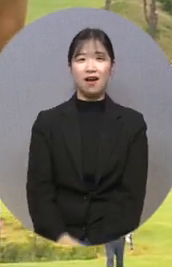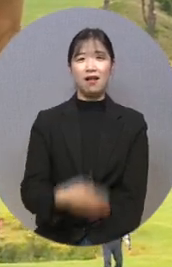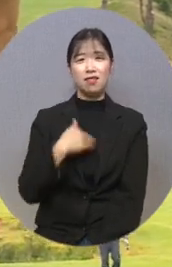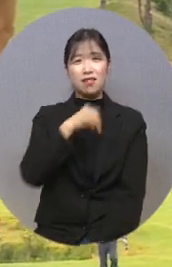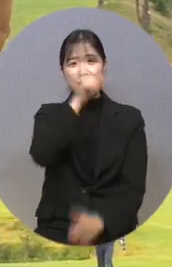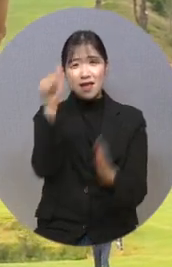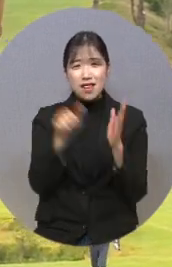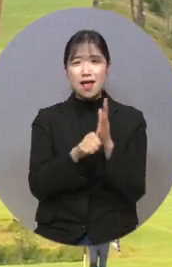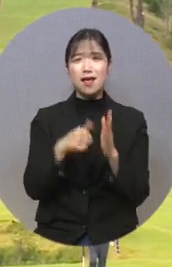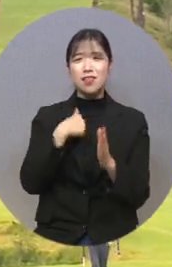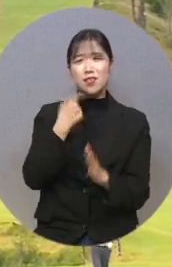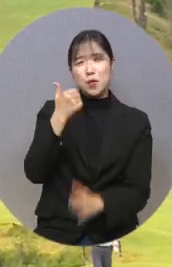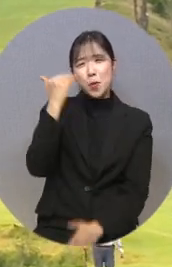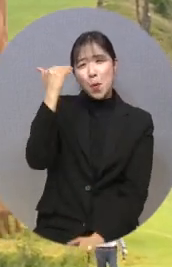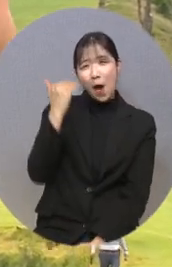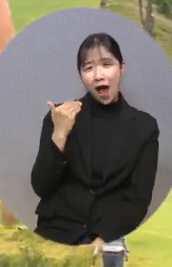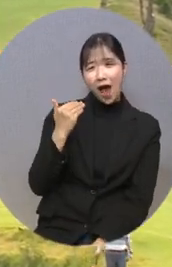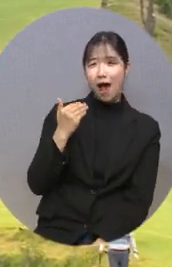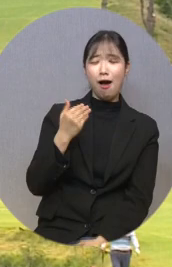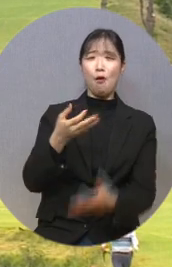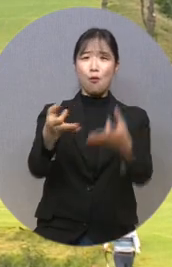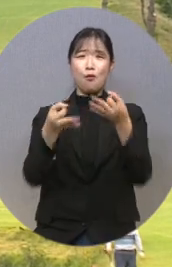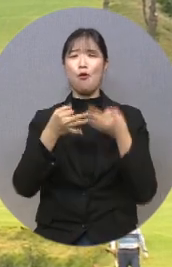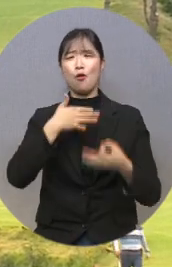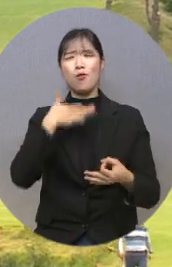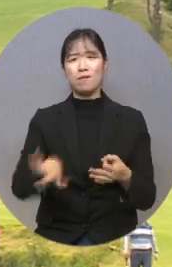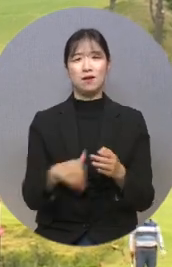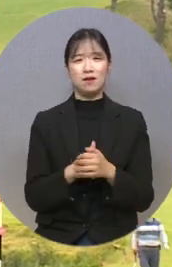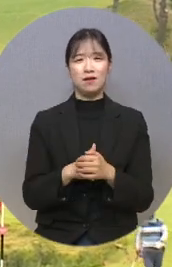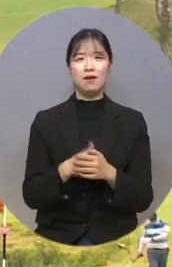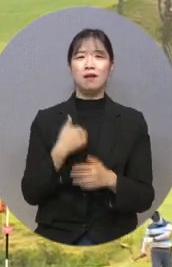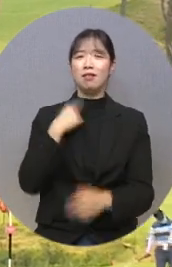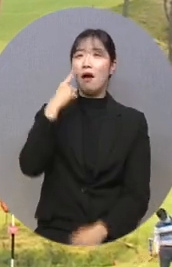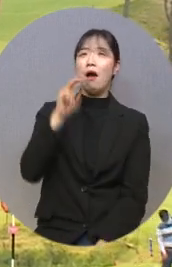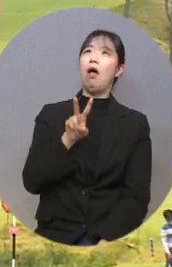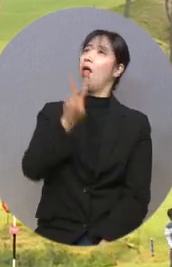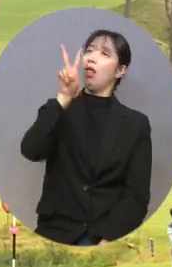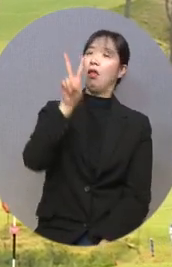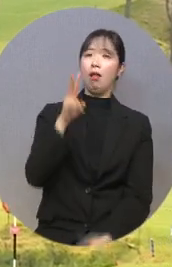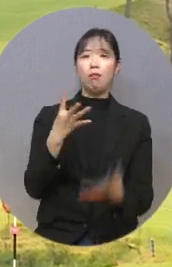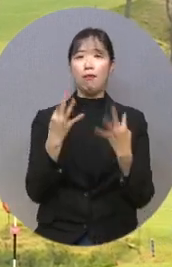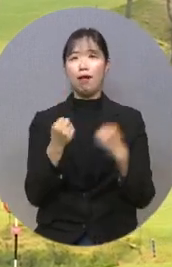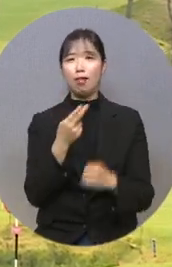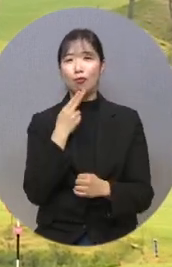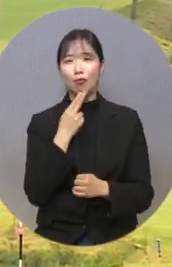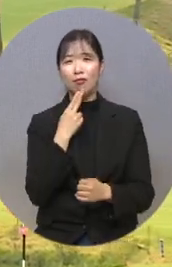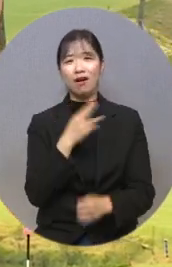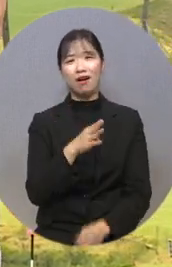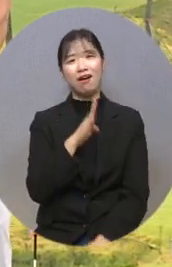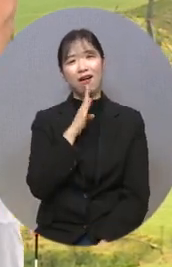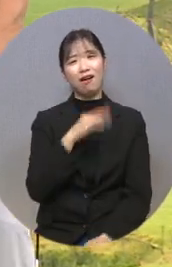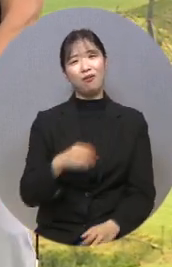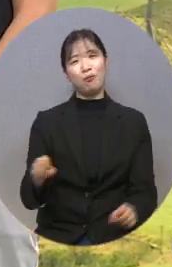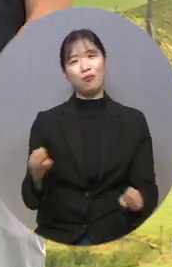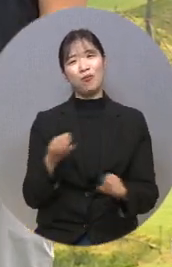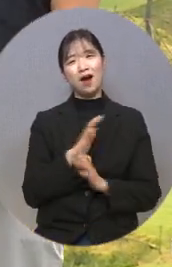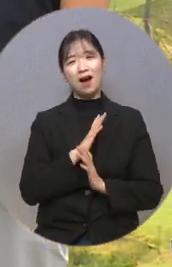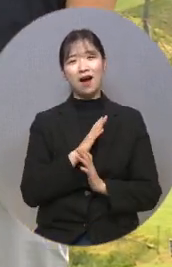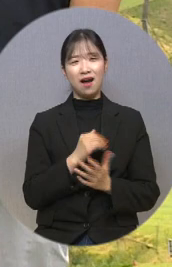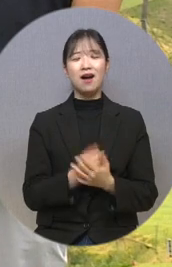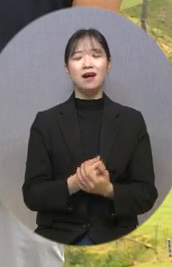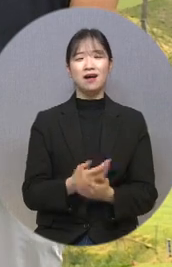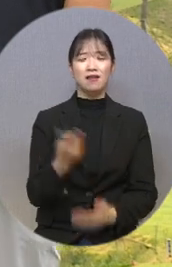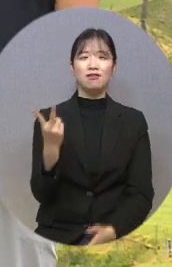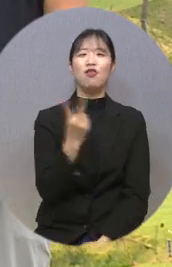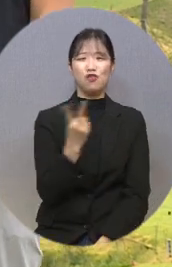이렇게 아담해 보인 적이 없었는데. 에이, 아담하지. 아니, 내가 이렇게 올려본 적이 별로 없었거든. 대박이다. 여러분, 이렇게